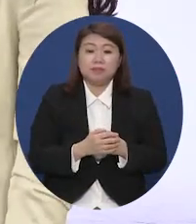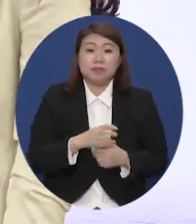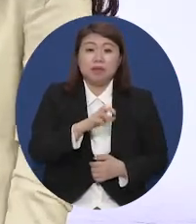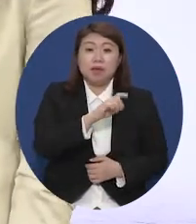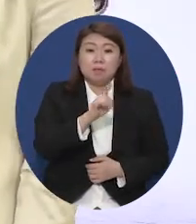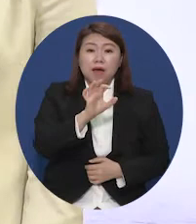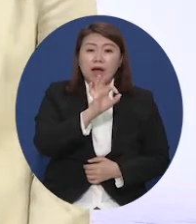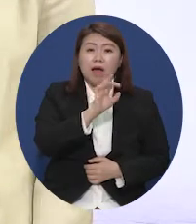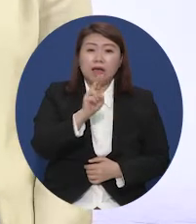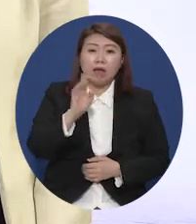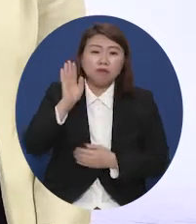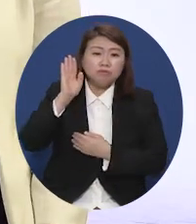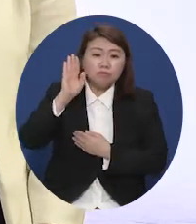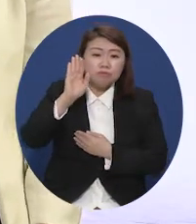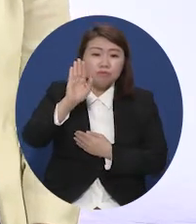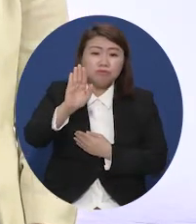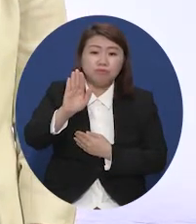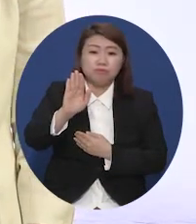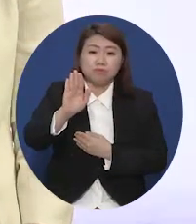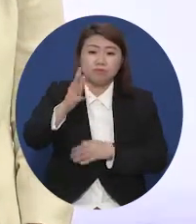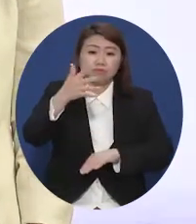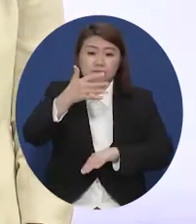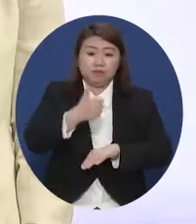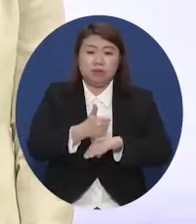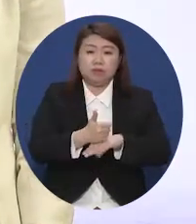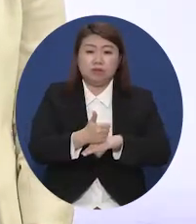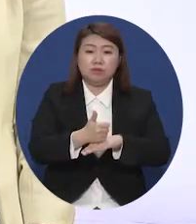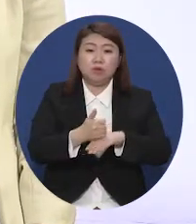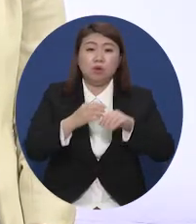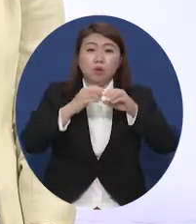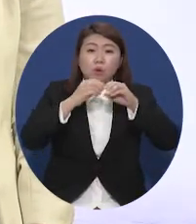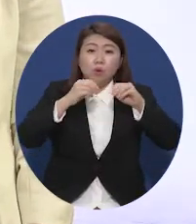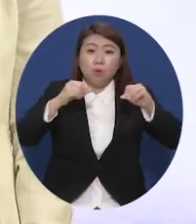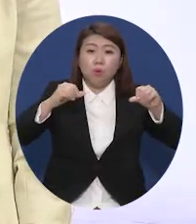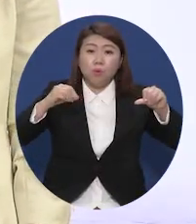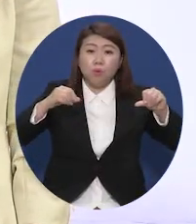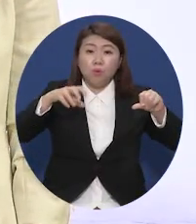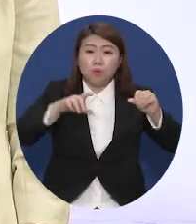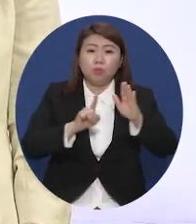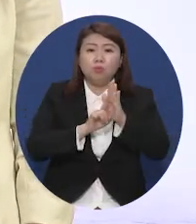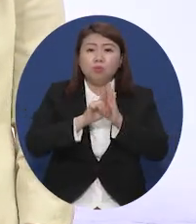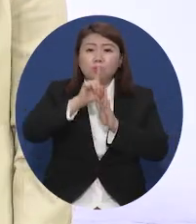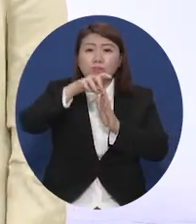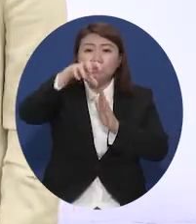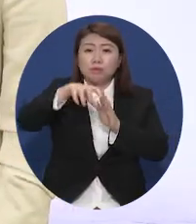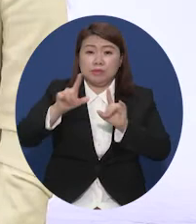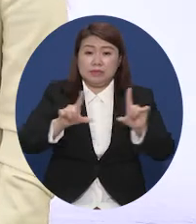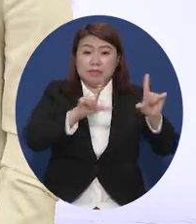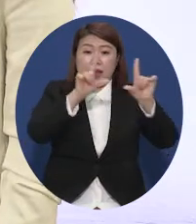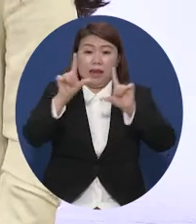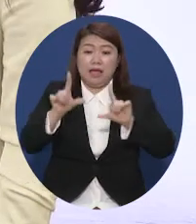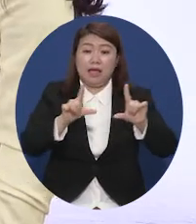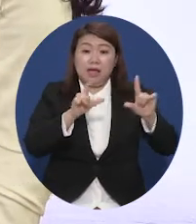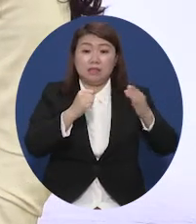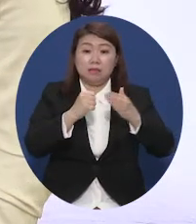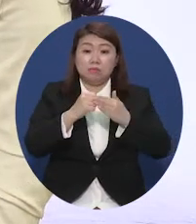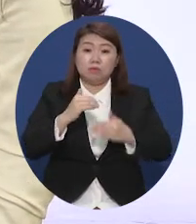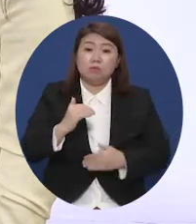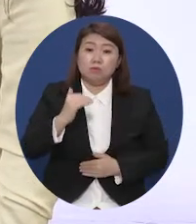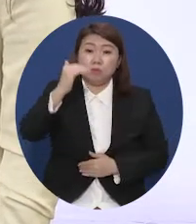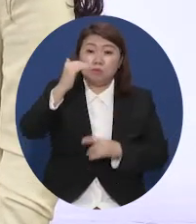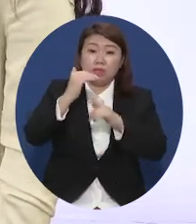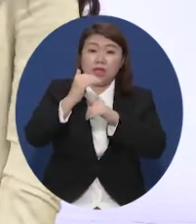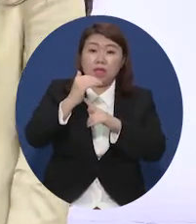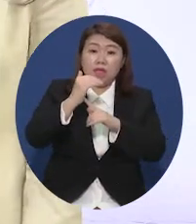마야 후기로 갈수록 이 마야 부족들은 고원지대를 삶의 터전으로 선택을 하게 됩니다 그래서 익심체가